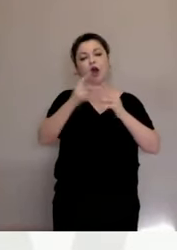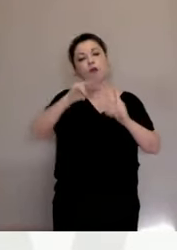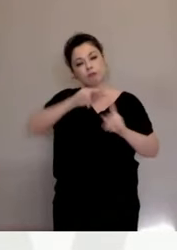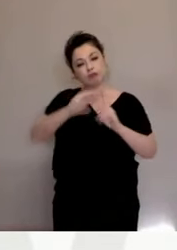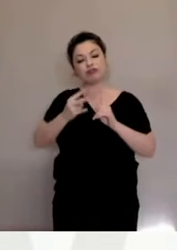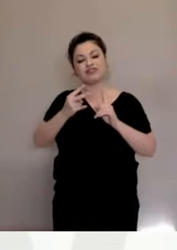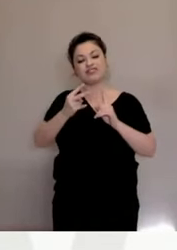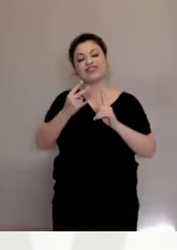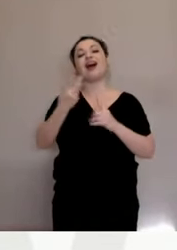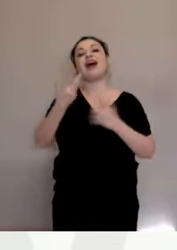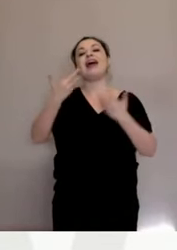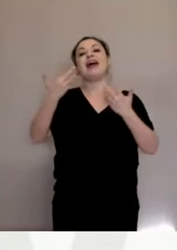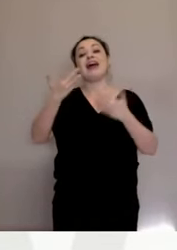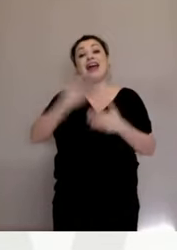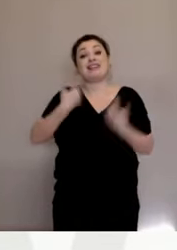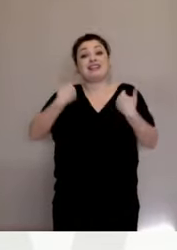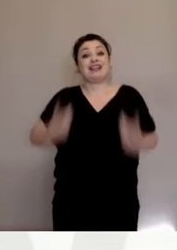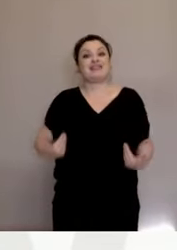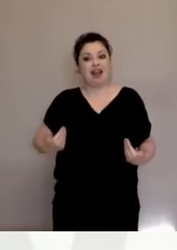ontologicamente.